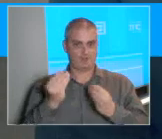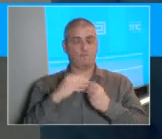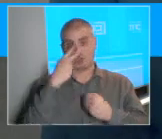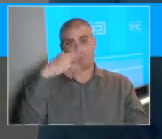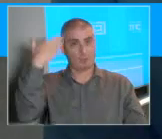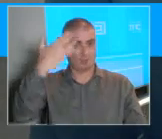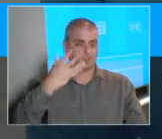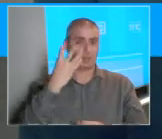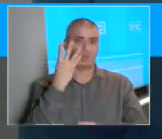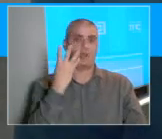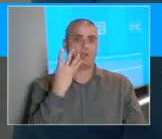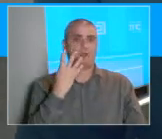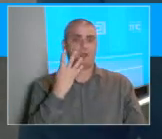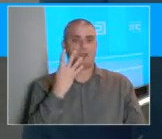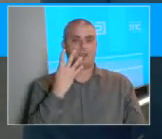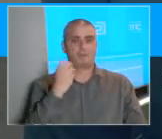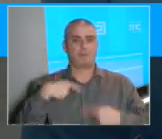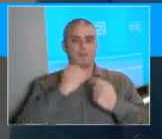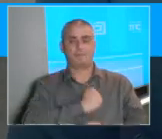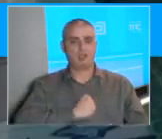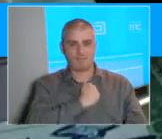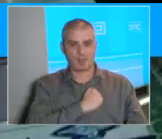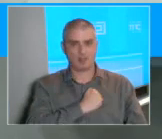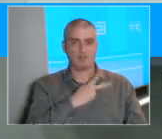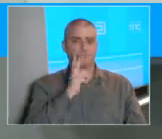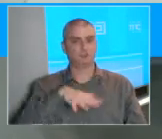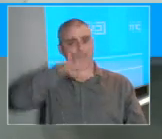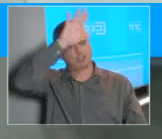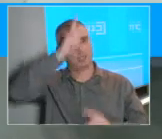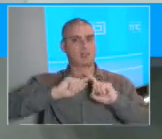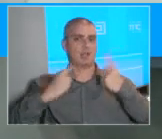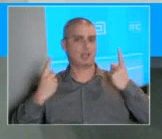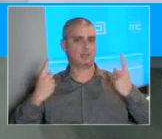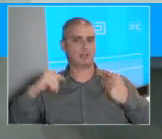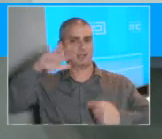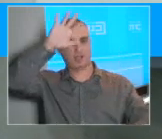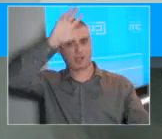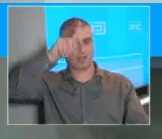נראה, ב-40 ימי האבל, ויש איראן אחרת,